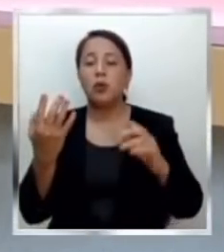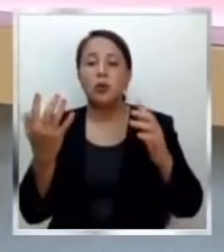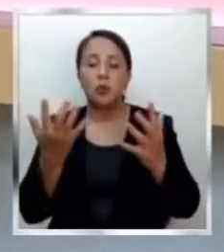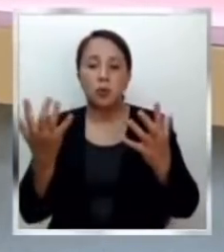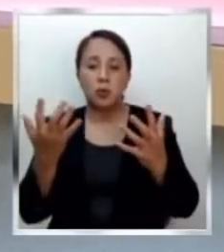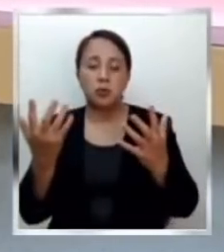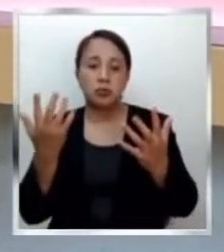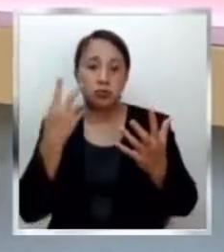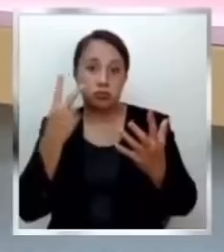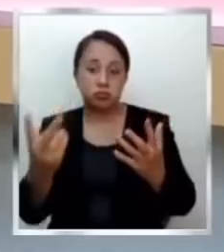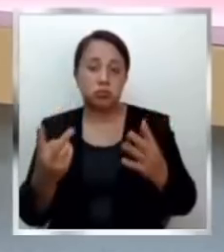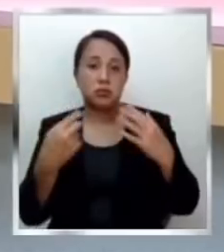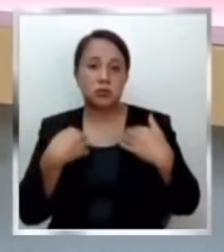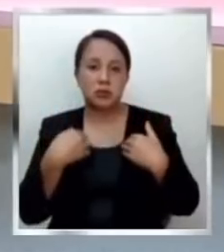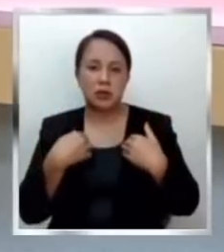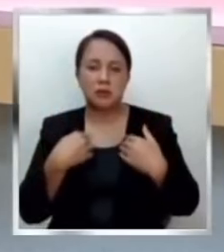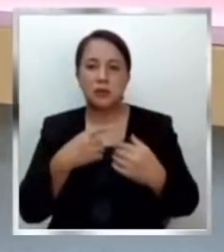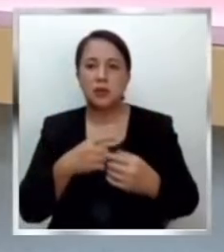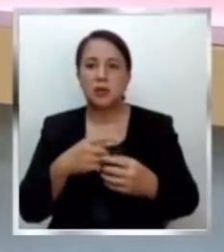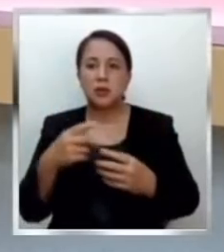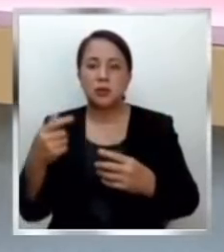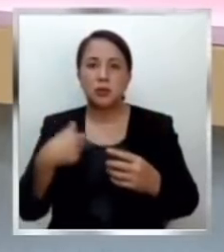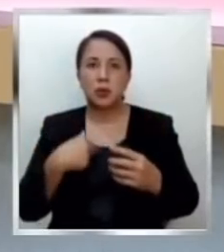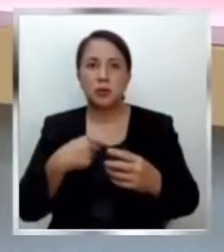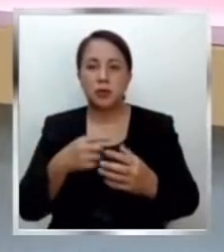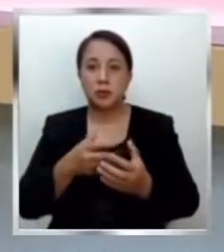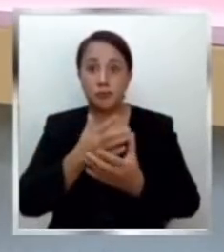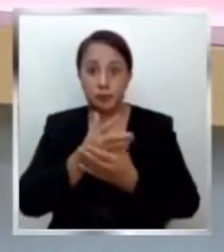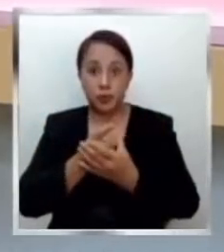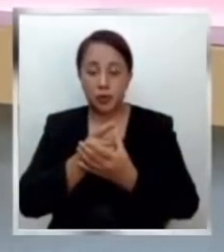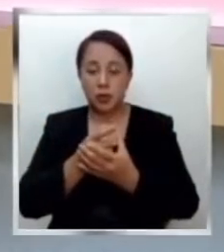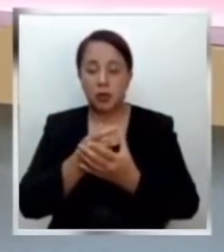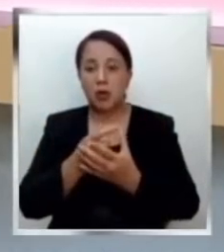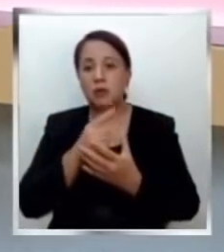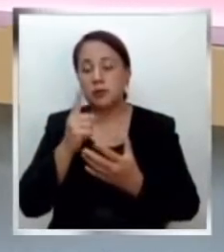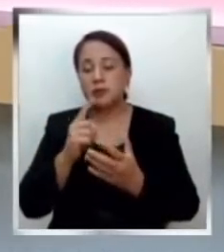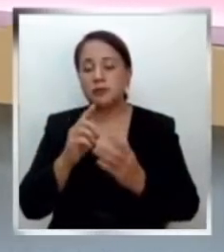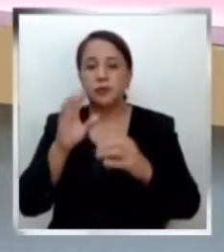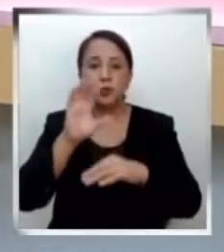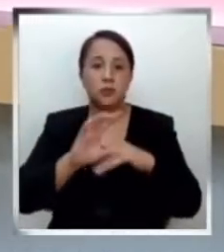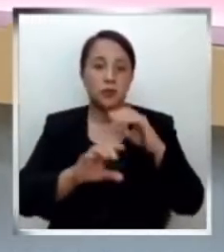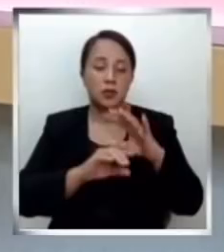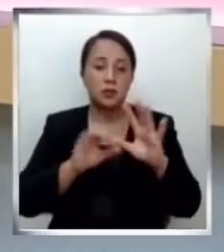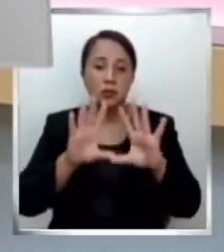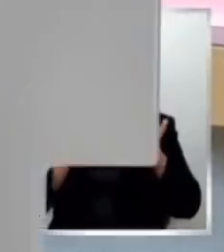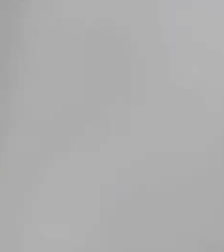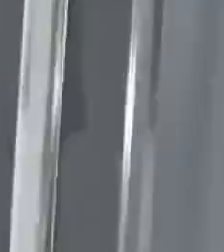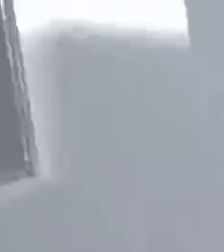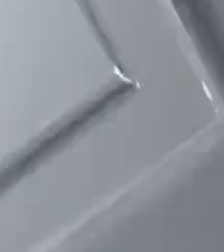rebelde na nanunog pa ng heavy equipment ang isang construction company. Nakatutok si Rafi Tima.